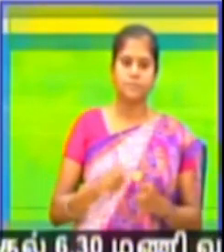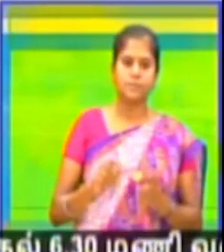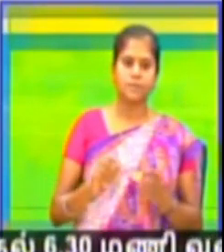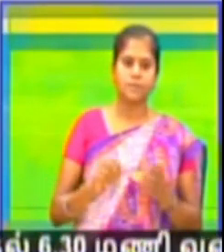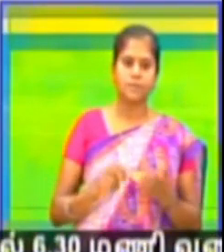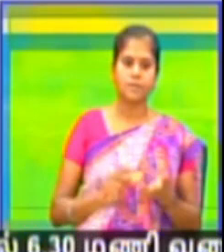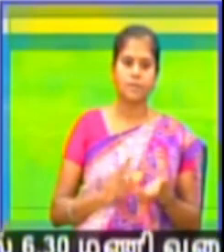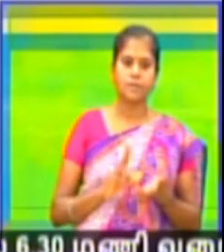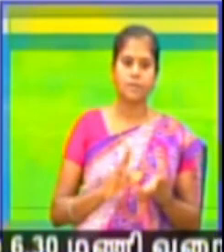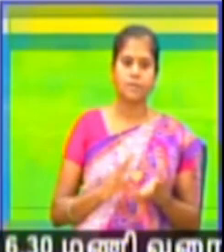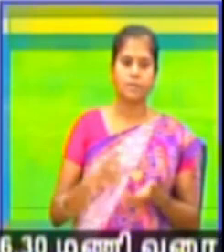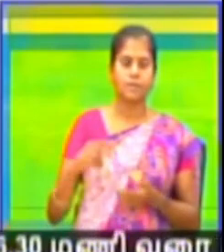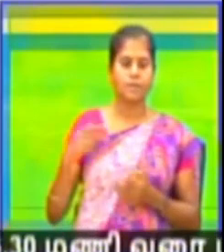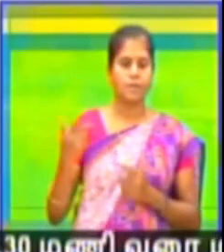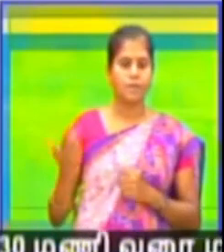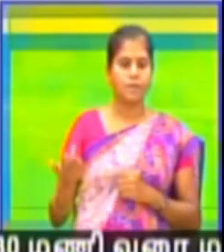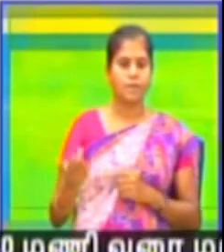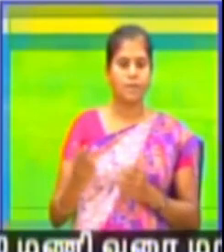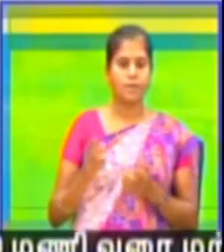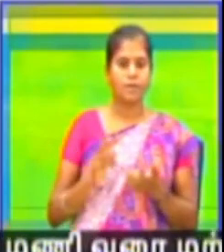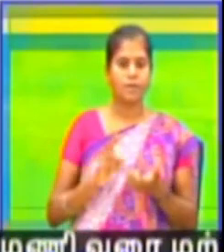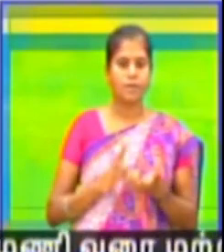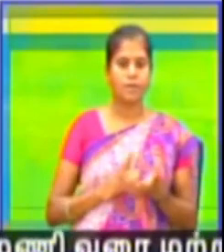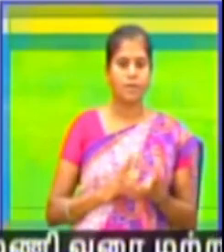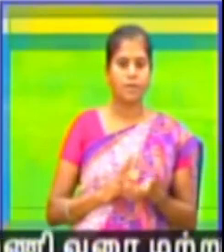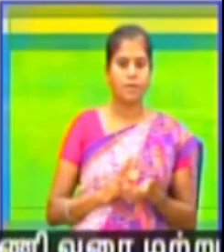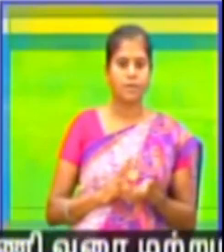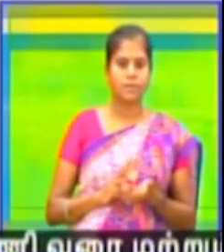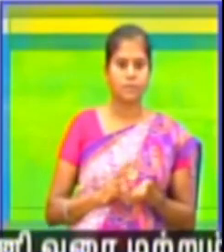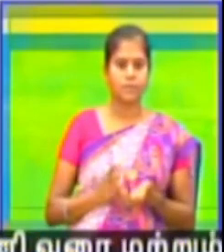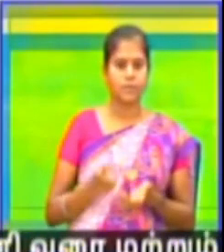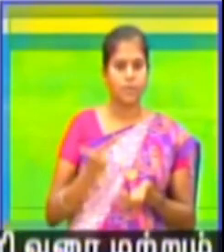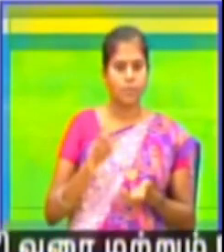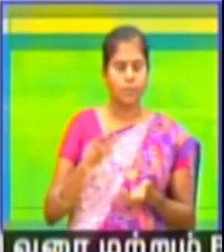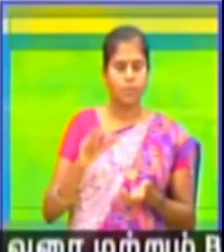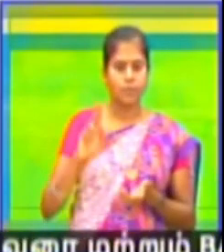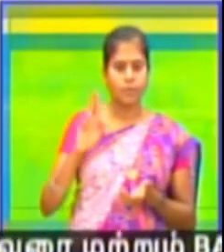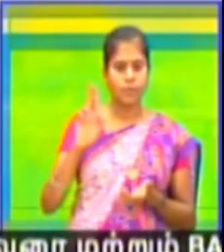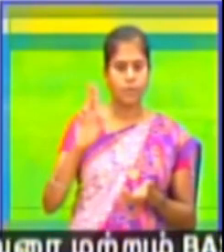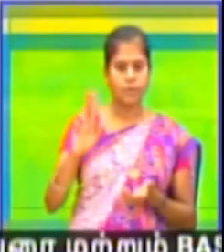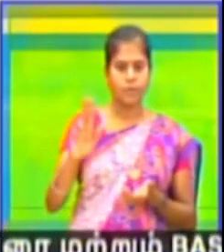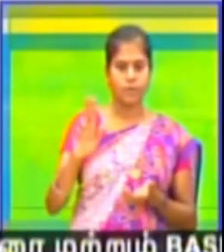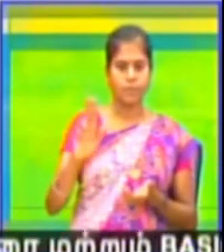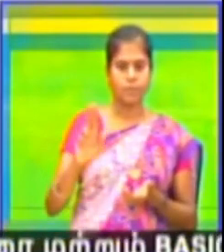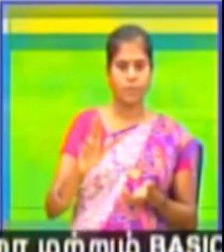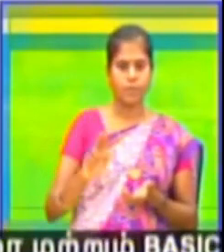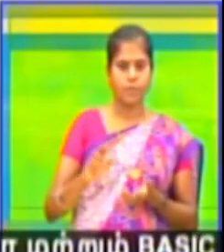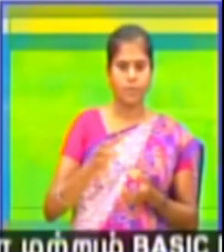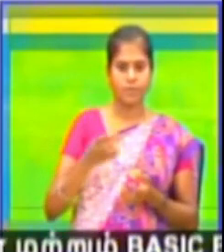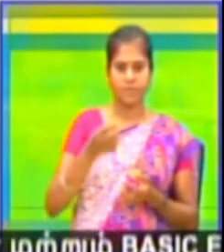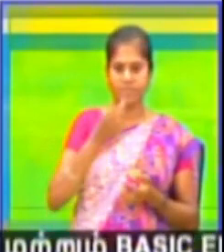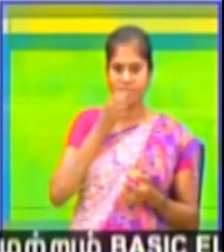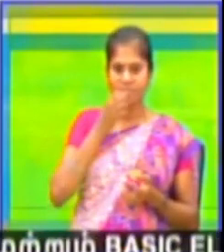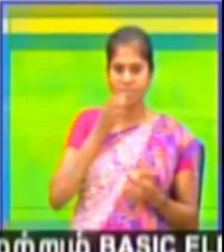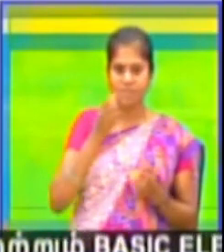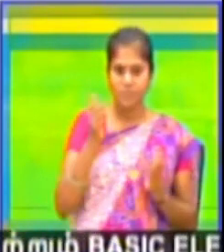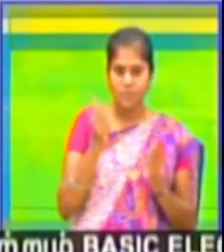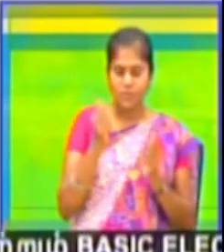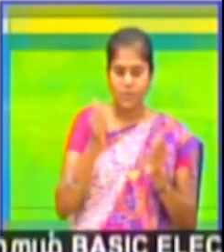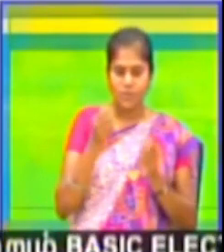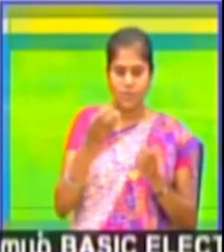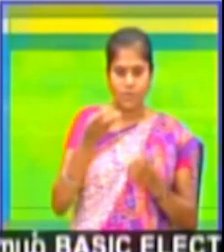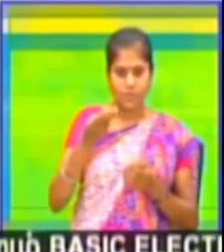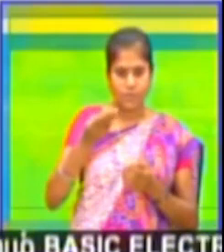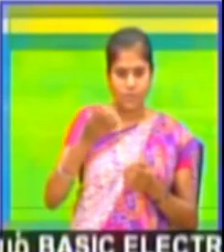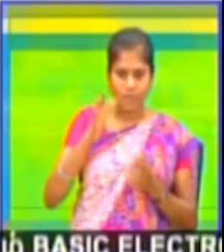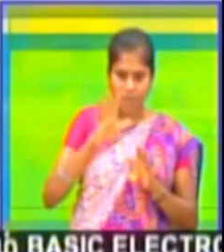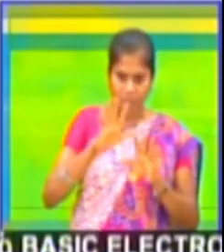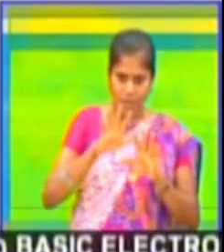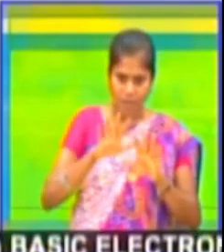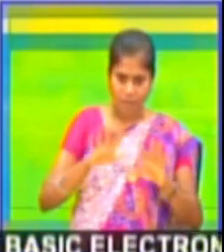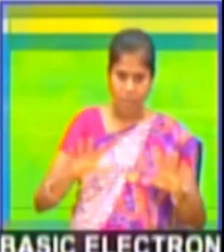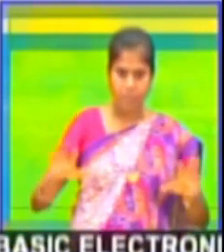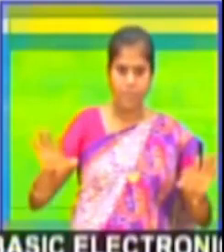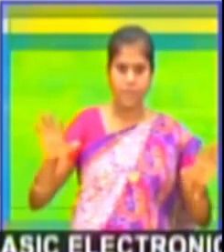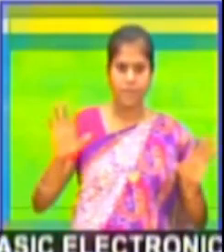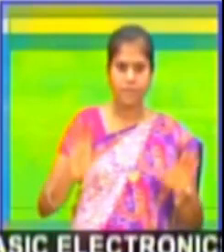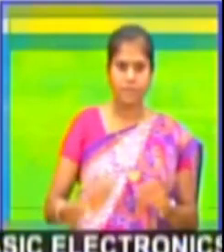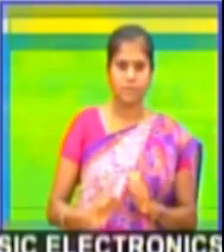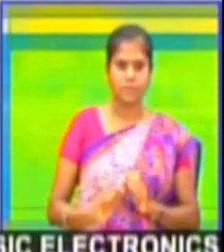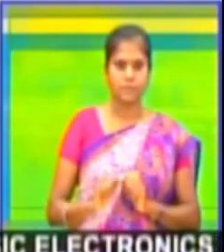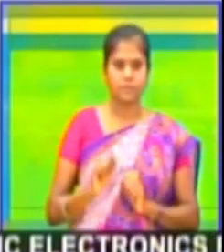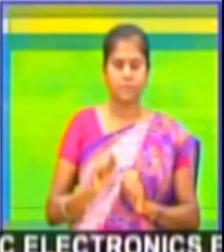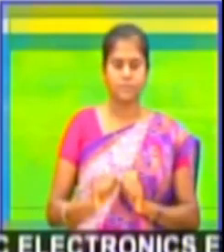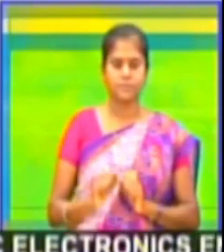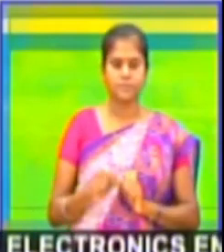இது ஆண்டினுடைய 8 மாதம் உறைந்த நிலையிலேயே காணப்படுது. அடுத்து நாம் பார்க்கறது ரியோ கிராண்டி நதி.